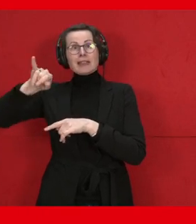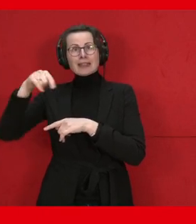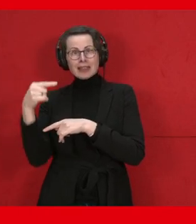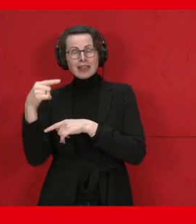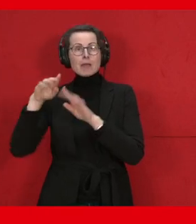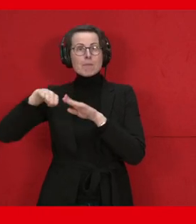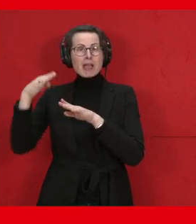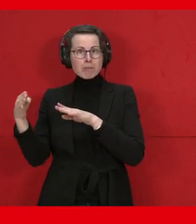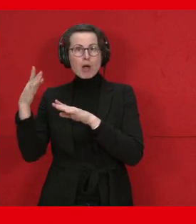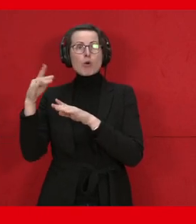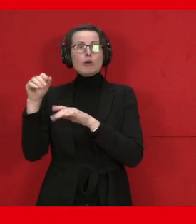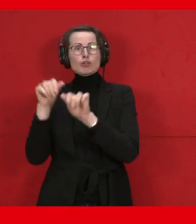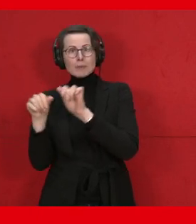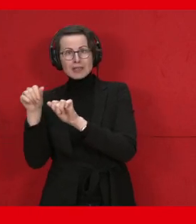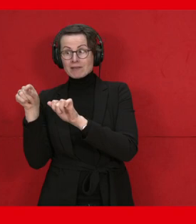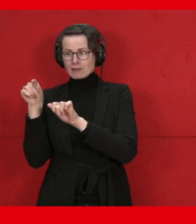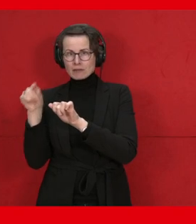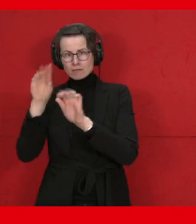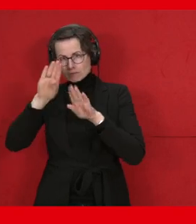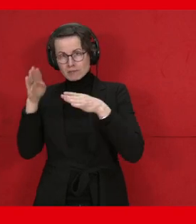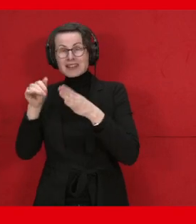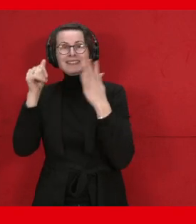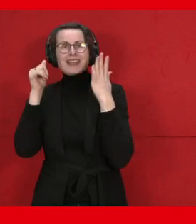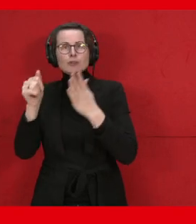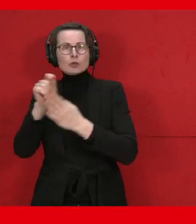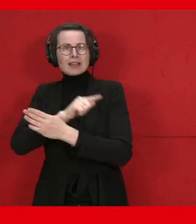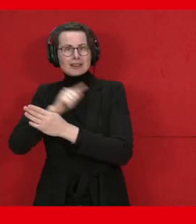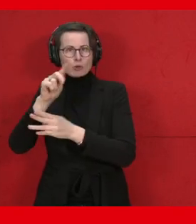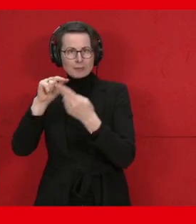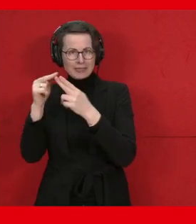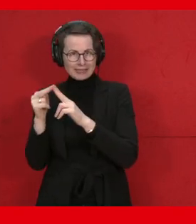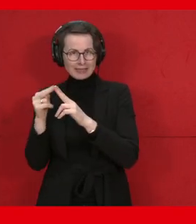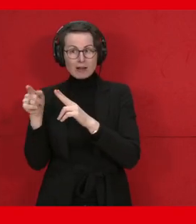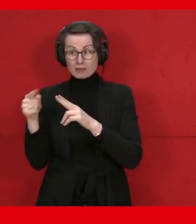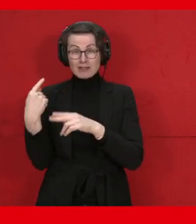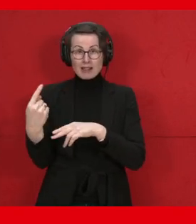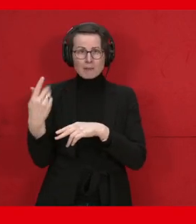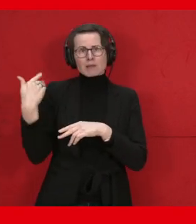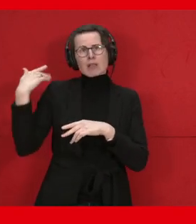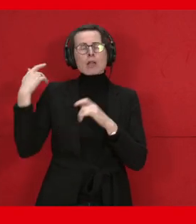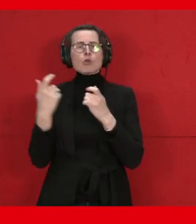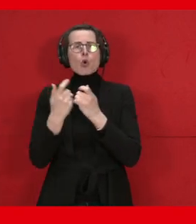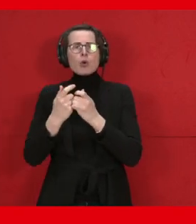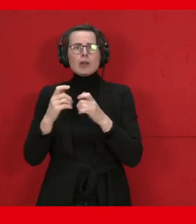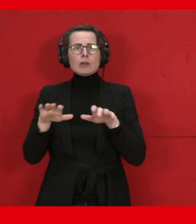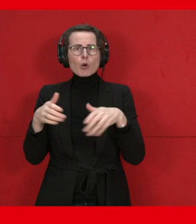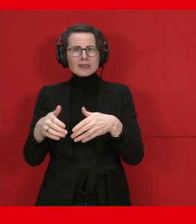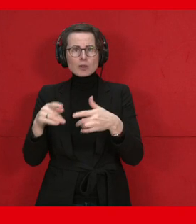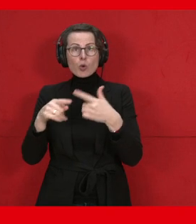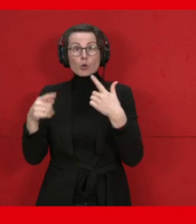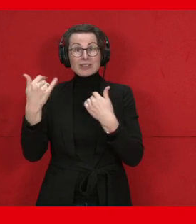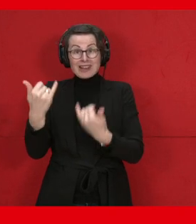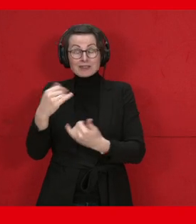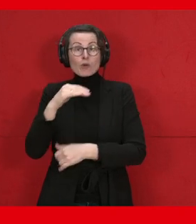Chemie Energie. Sie sind zuständig für 600.000 Mitglieder verantwortlich, waren Mitglied in der Kohlekommission und jetzt auch beim Wasserstoffrat